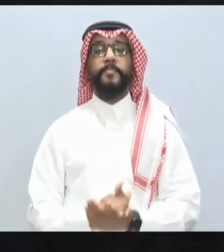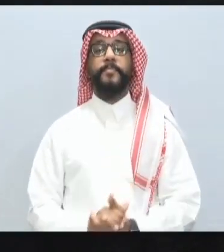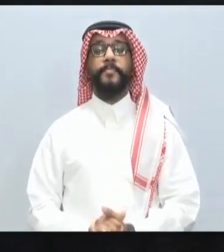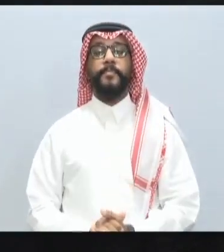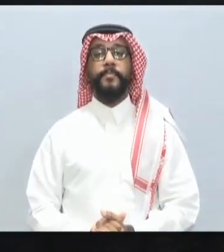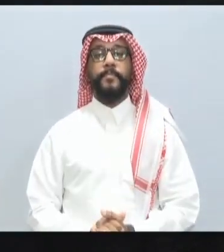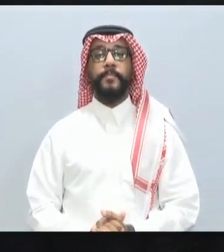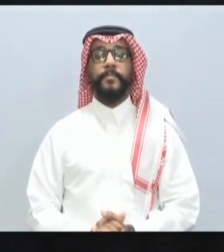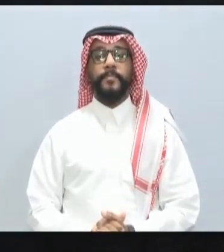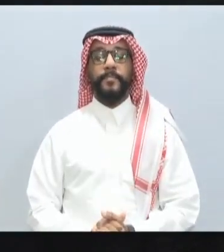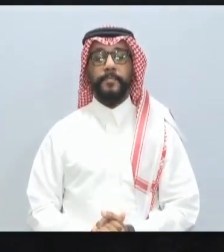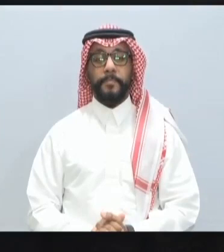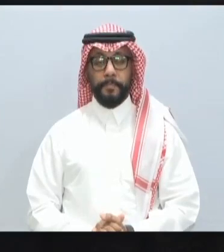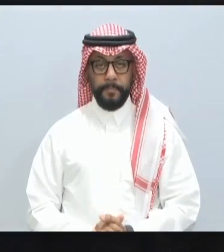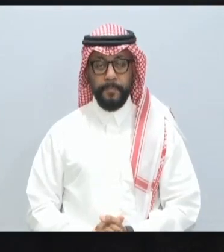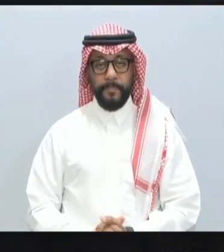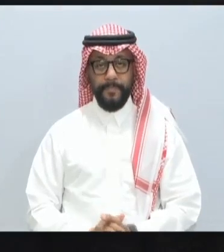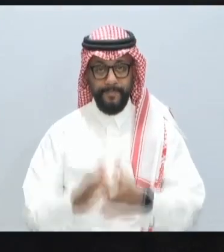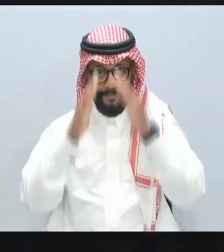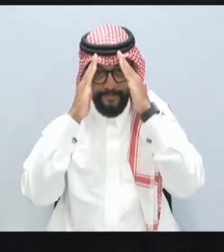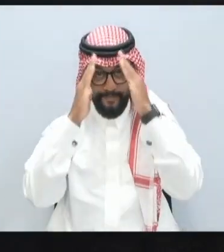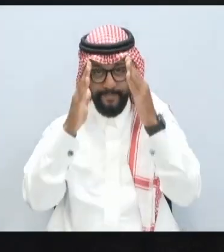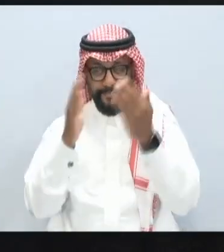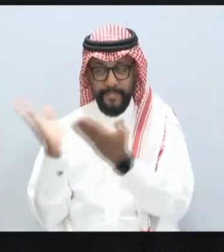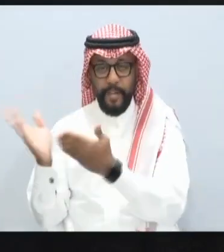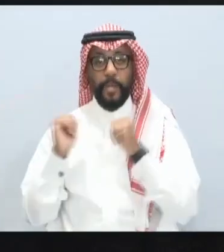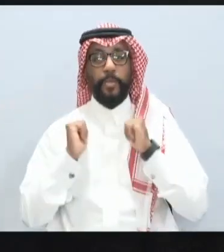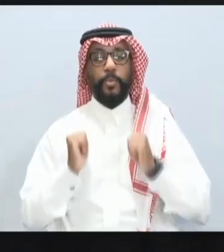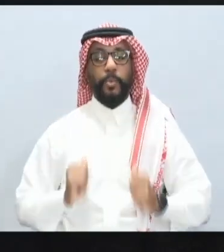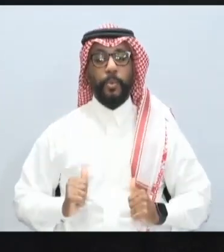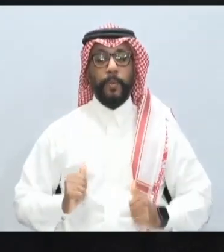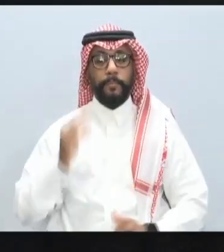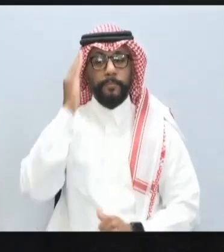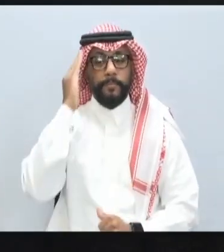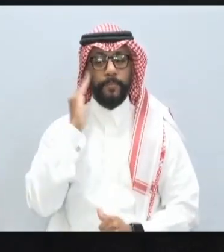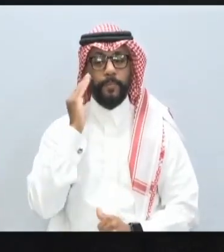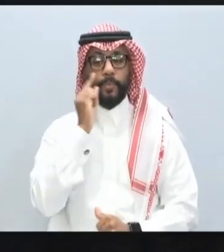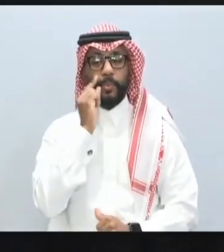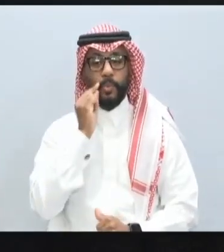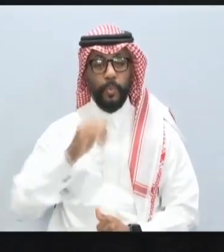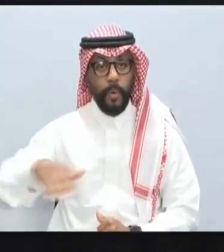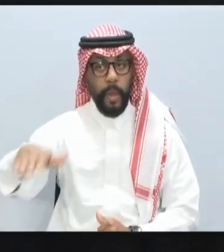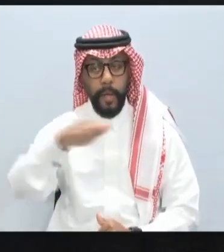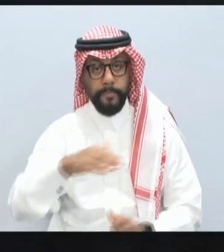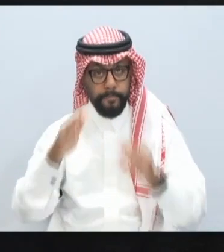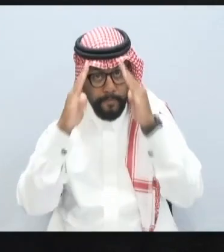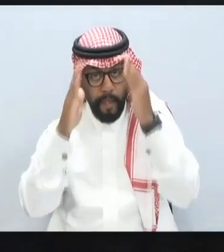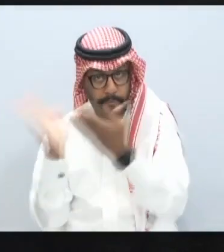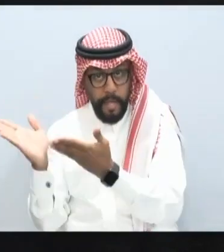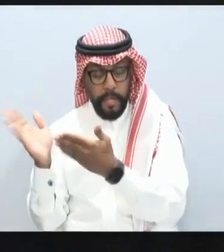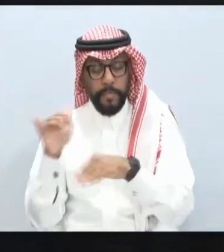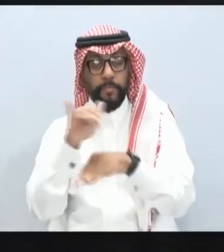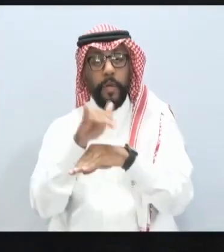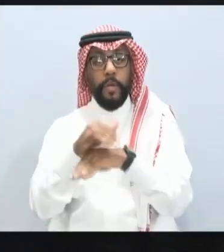واصحابه افضل صلاه واتم تسليم اما بعد حياكم الله اخواني الطلاب والطالبات في ماده